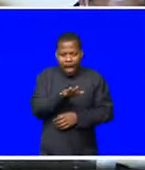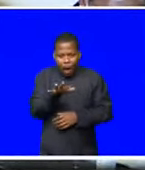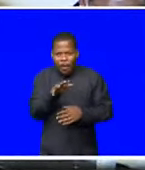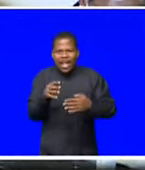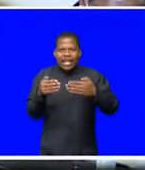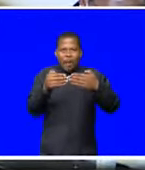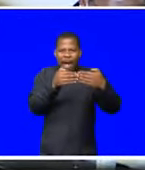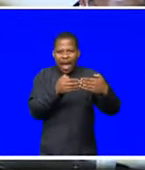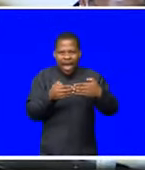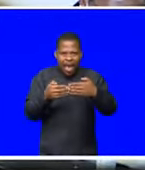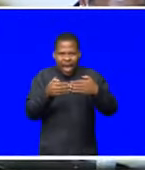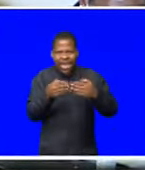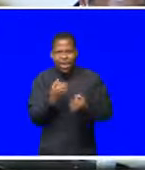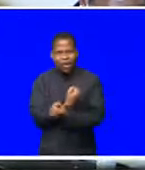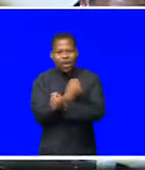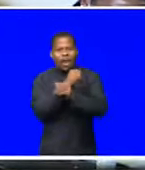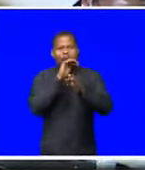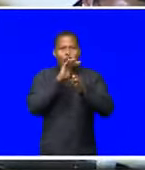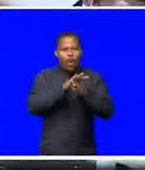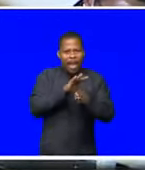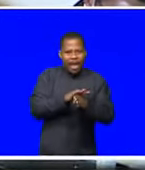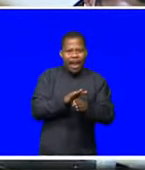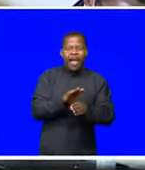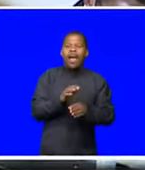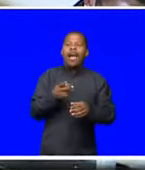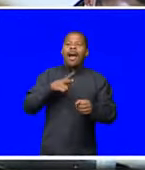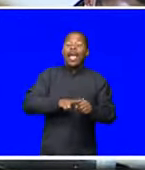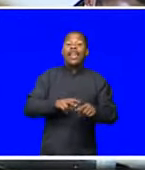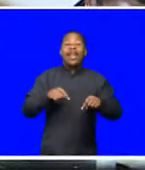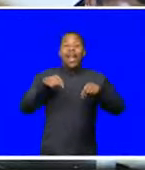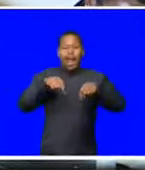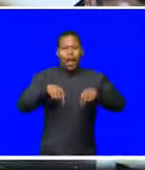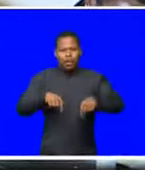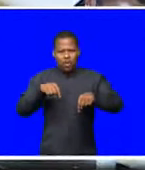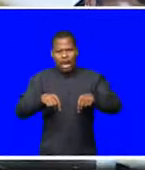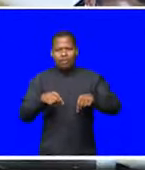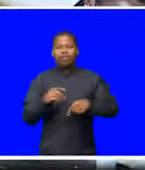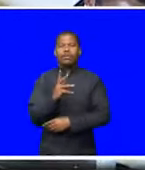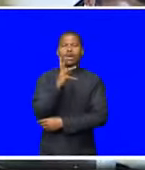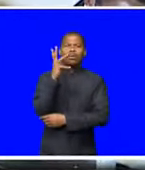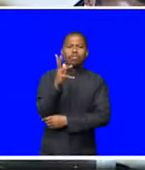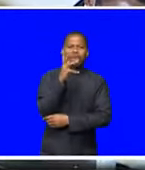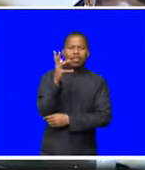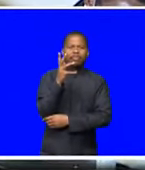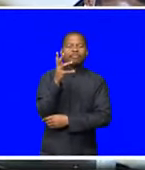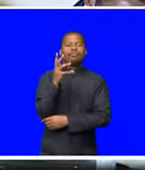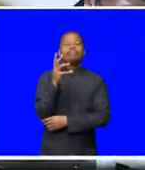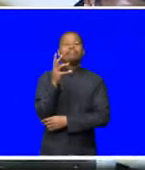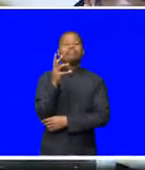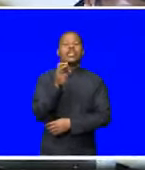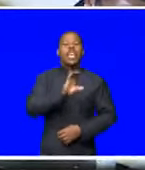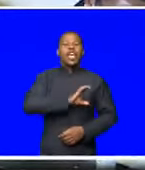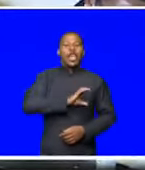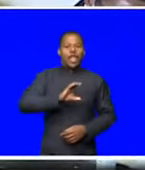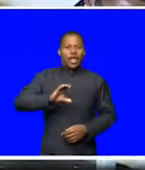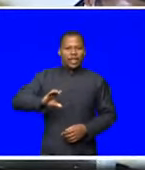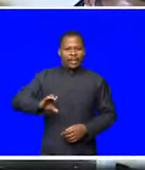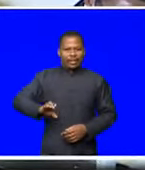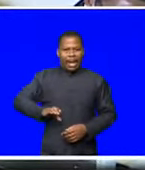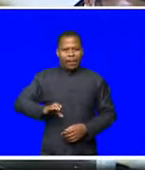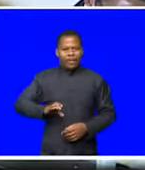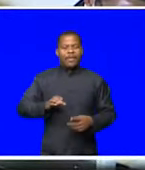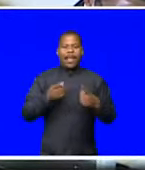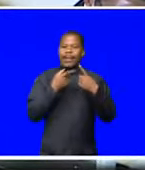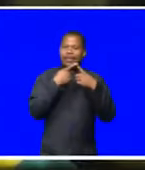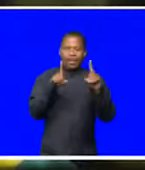sabanesa nabanesa nibo bishop lamhla lokhu bashumela lenye inkolo kuletinye